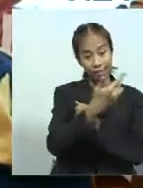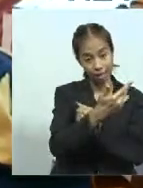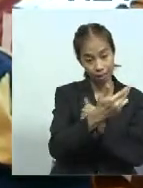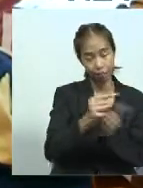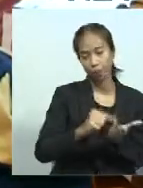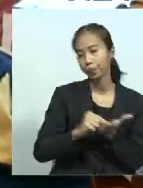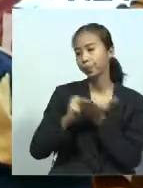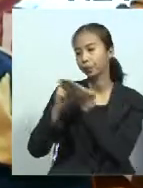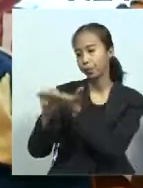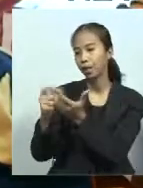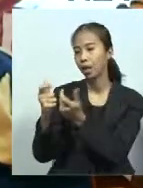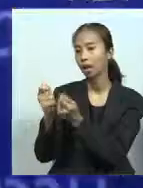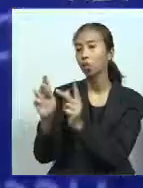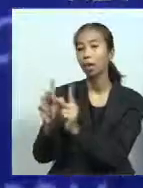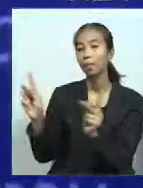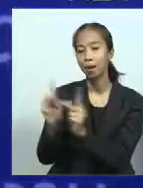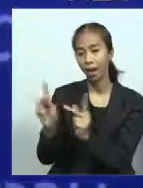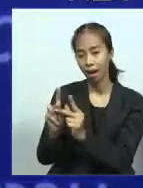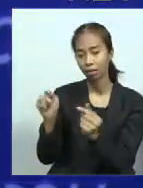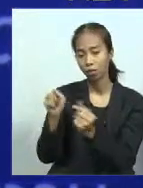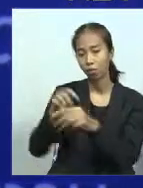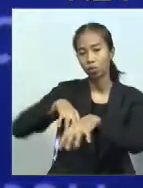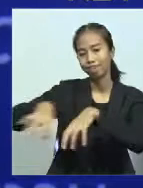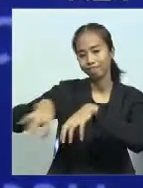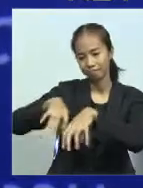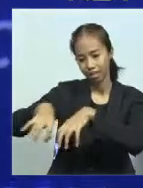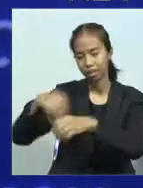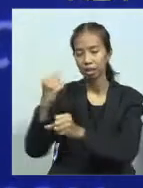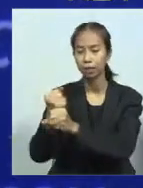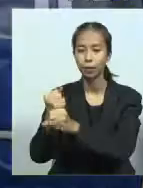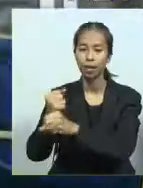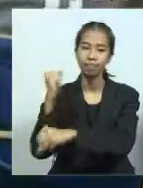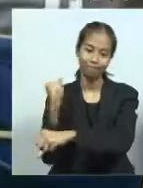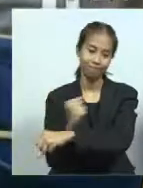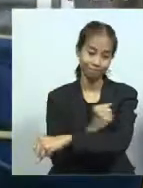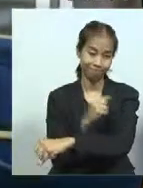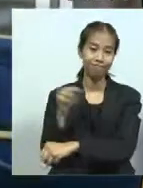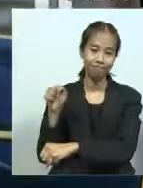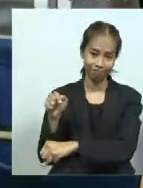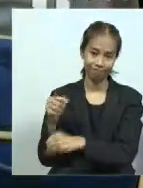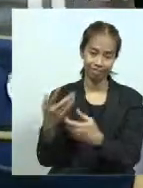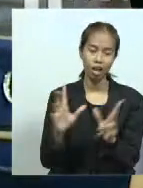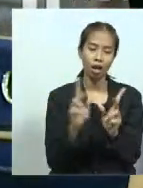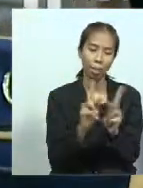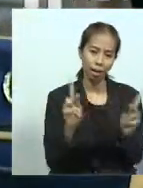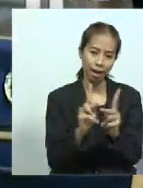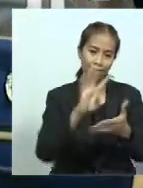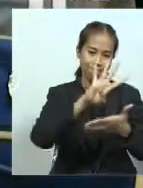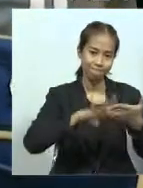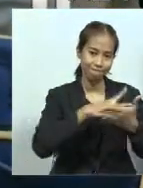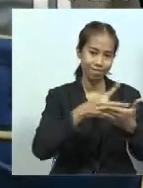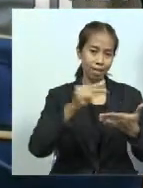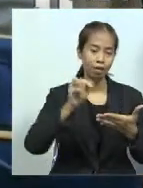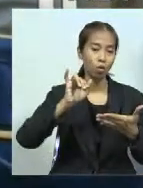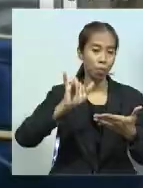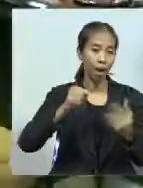อต่อคณะอนุกรรมการนโยบายการบริหารจัดการการทำงานของคนต่างด้าวและคณะกรรมการนโยบายการบริห